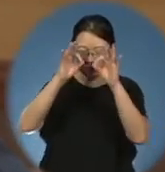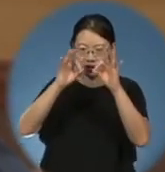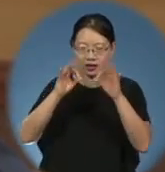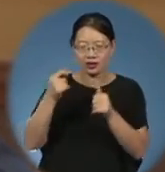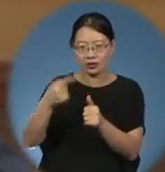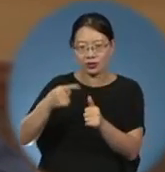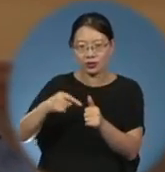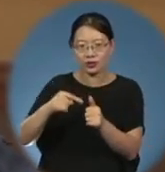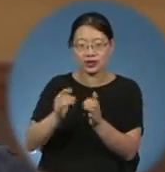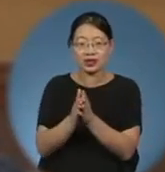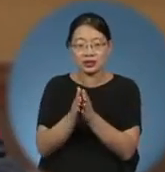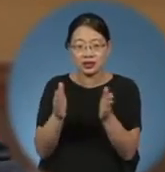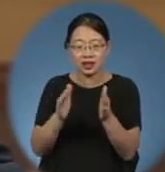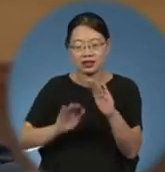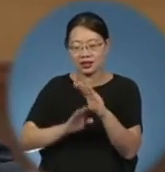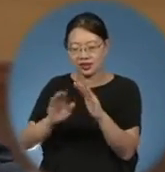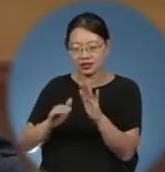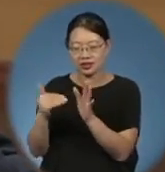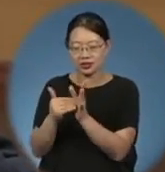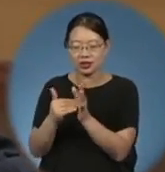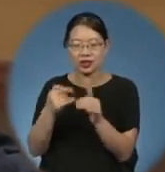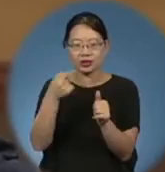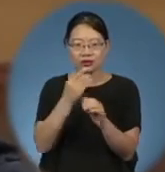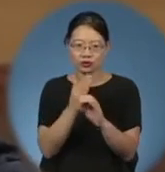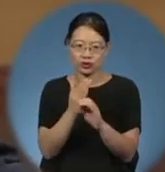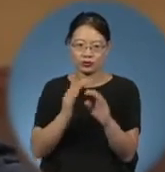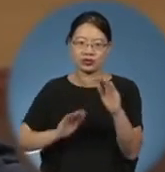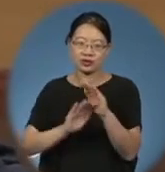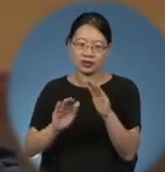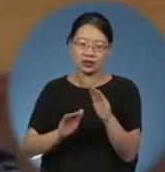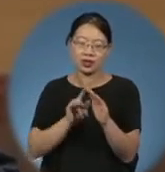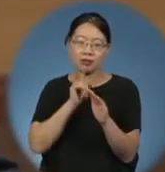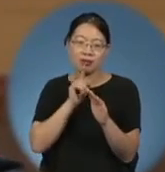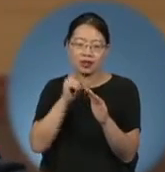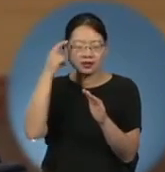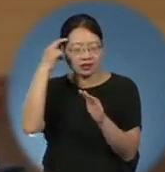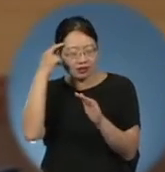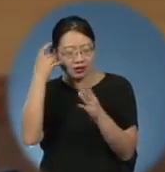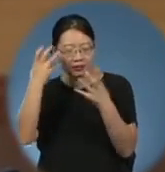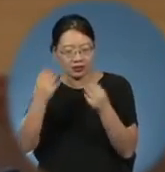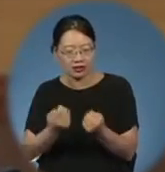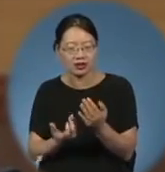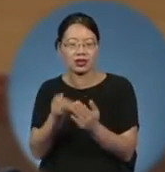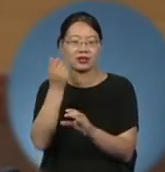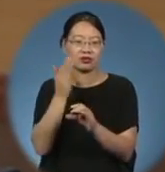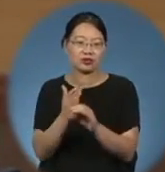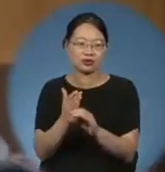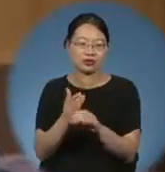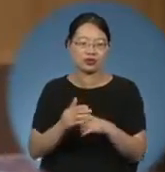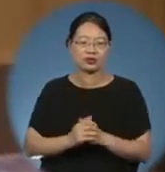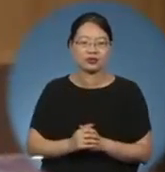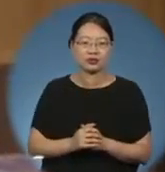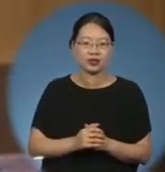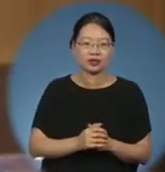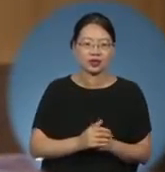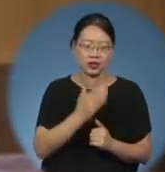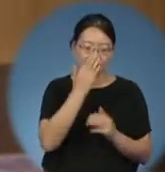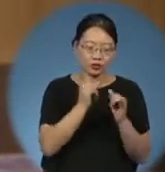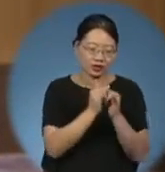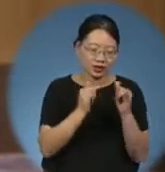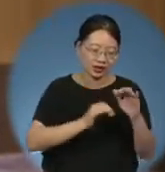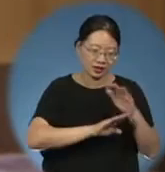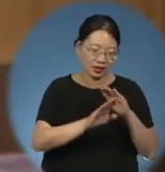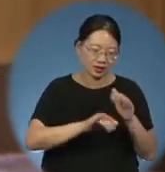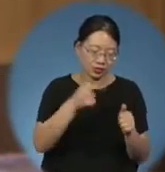교육의 시작은 가정이 고 결계 중심을 가정이다 그런 생각들은 많이 갖고 있는데 특히 유대인의 2